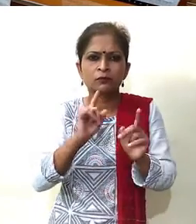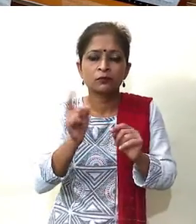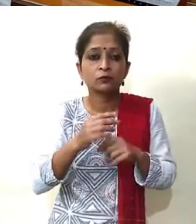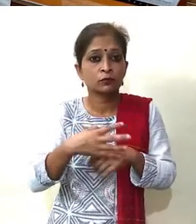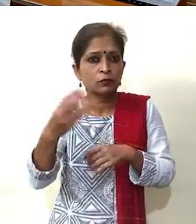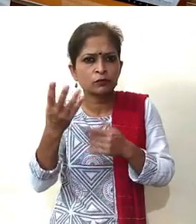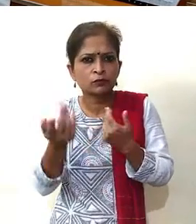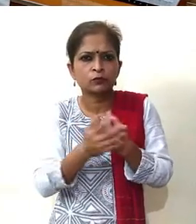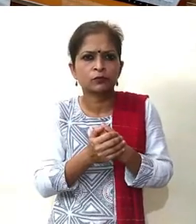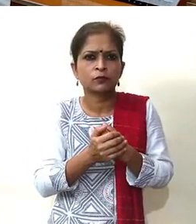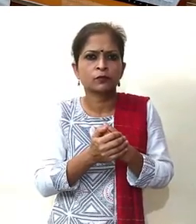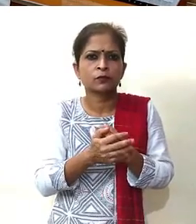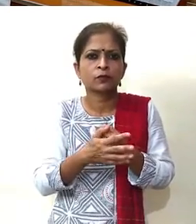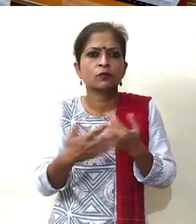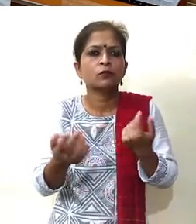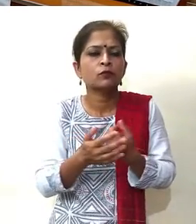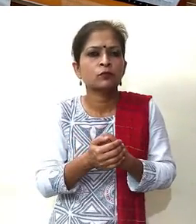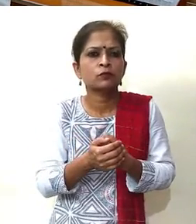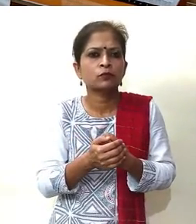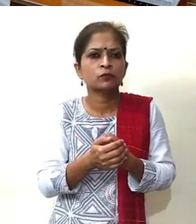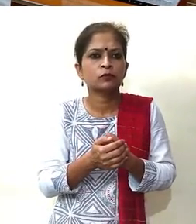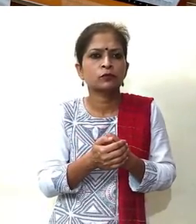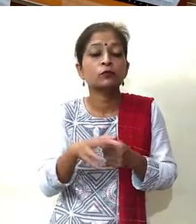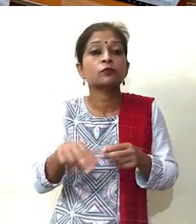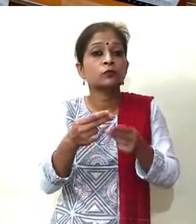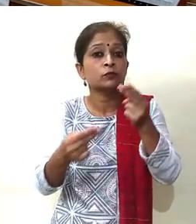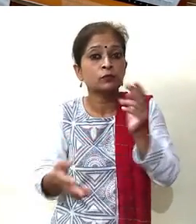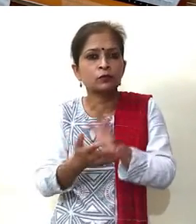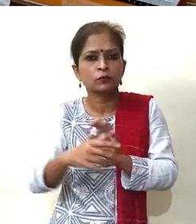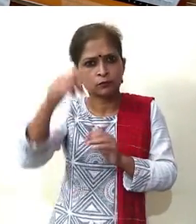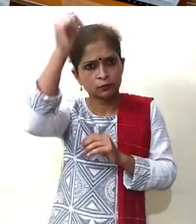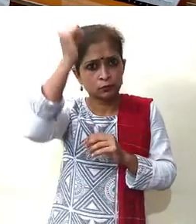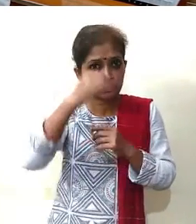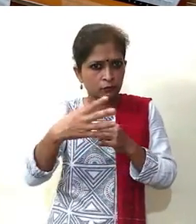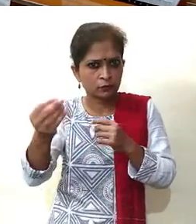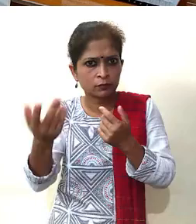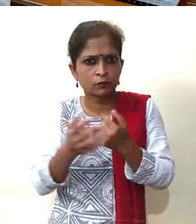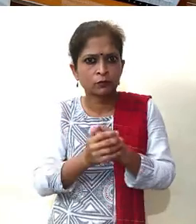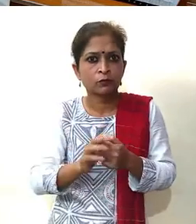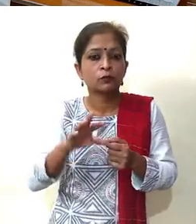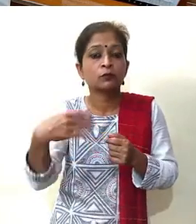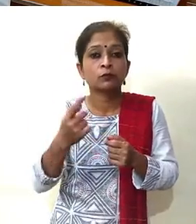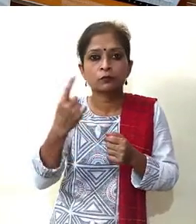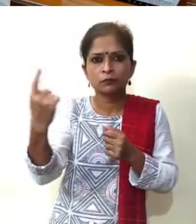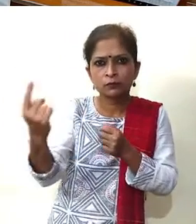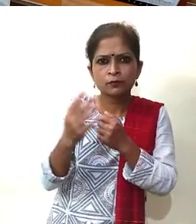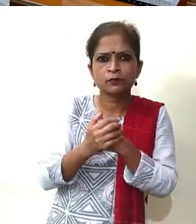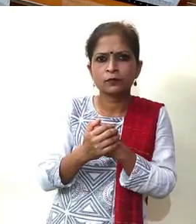हो, तो परीक्षा बनता है। तो कथा ऐसी कहती है कि नहाकर वो बाहर आ रहे थे और सामने